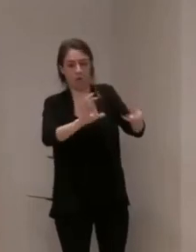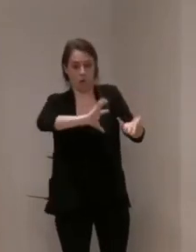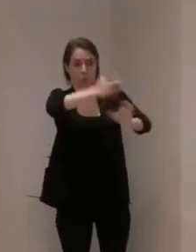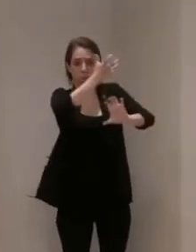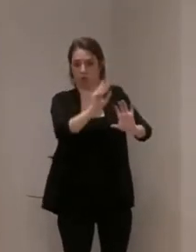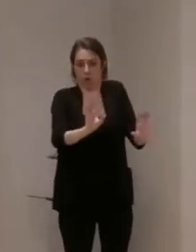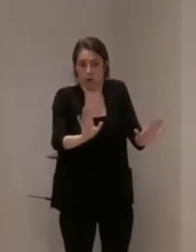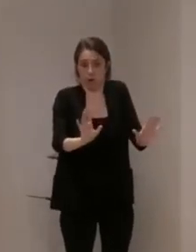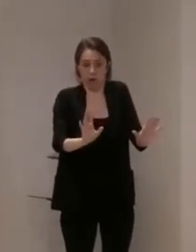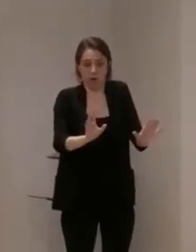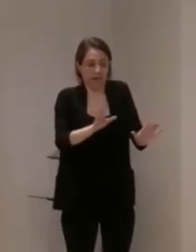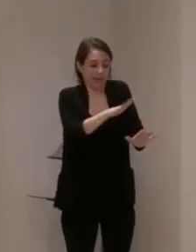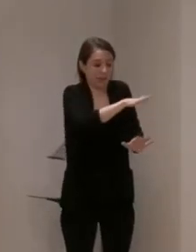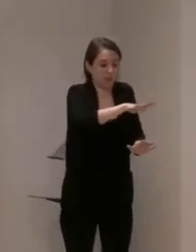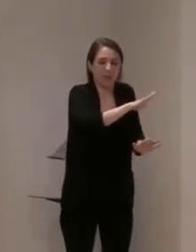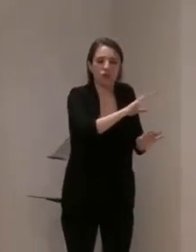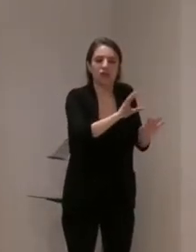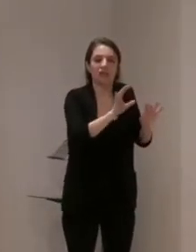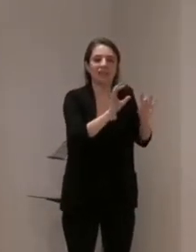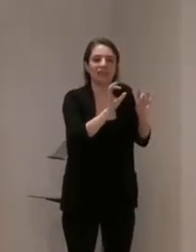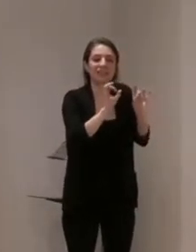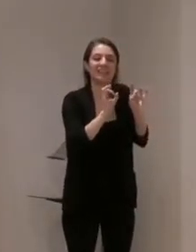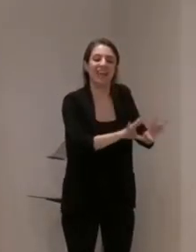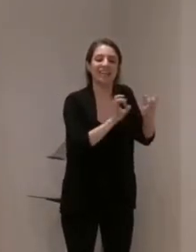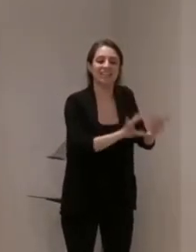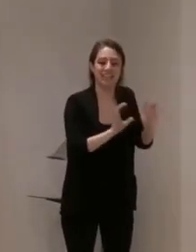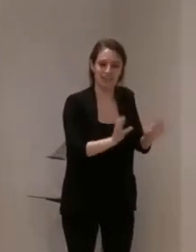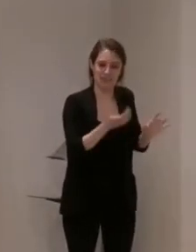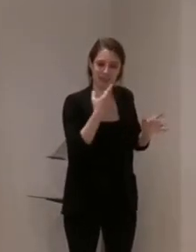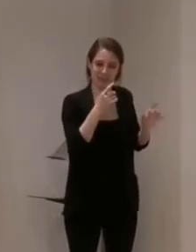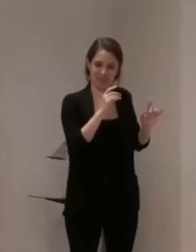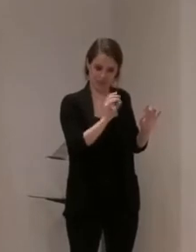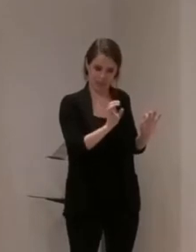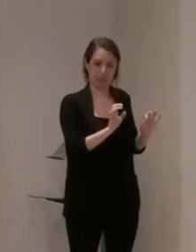els espais significatius han canviat d'ús. Sempre!